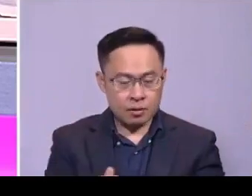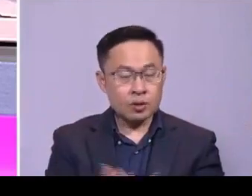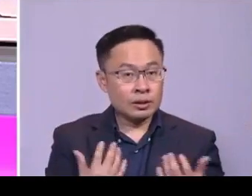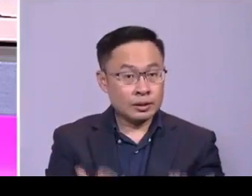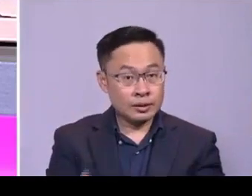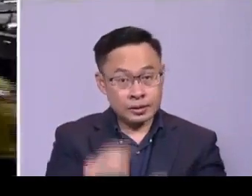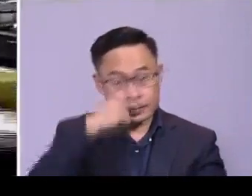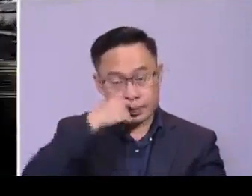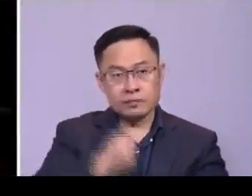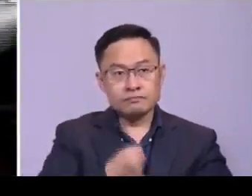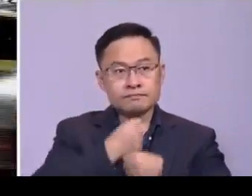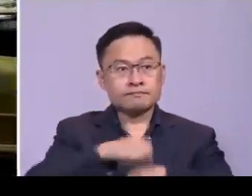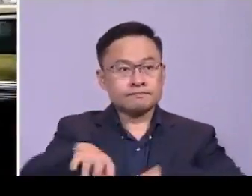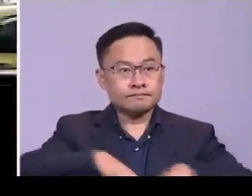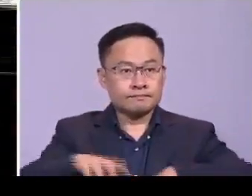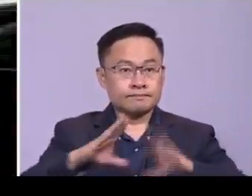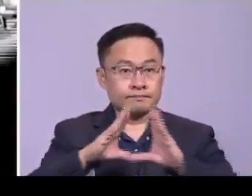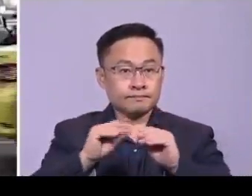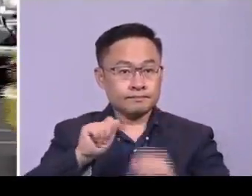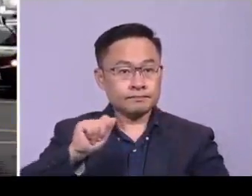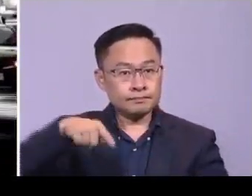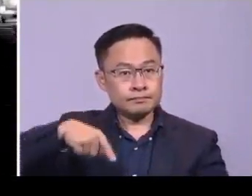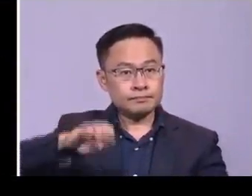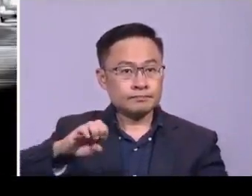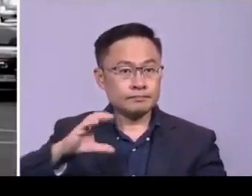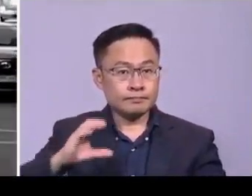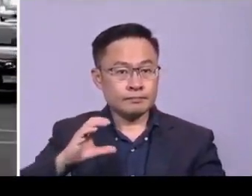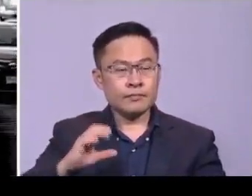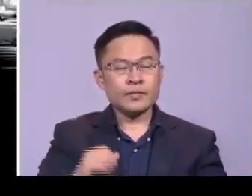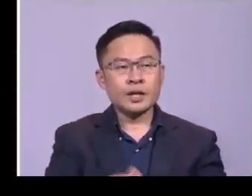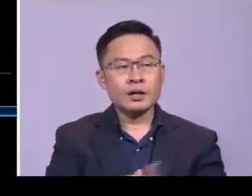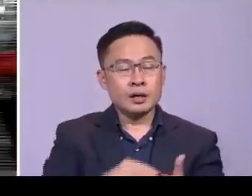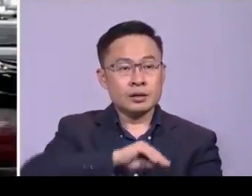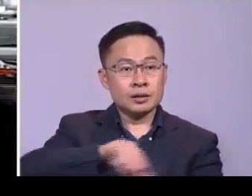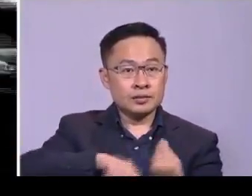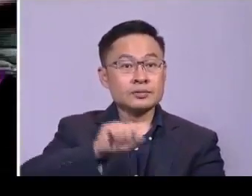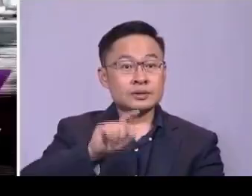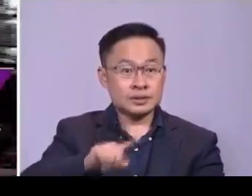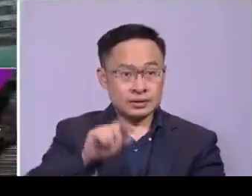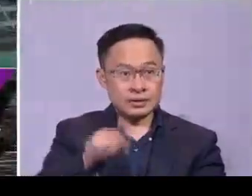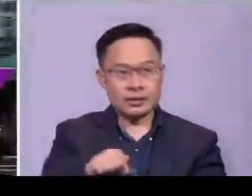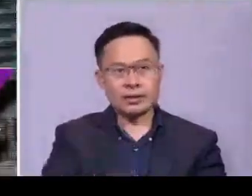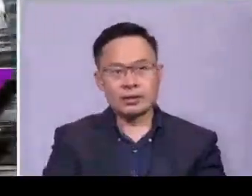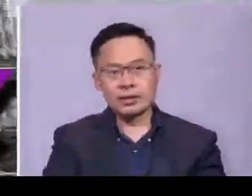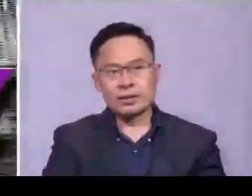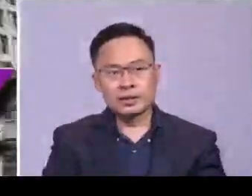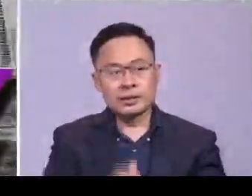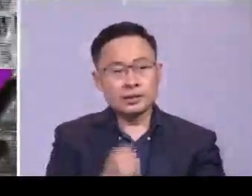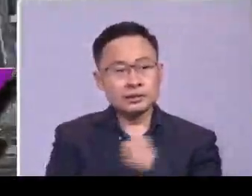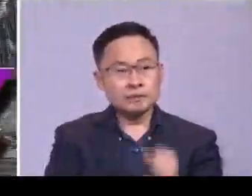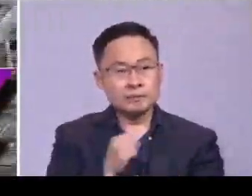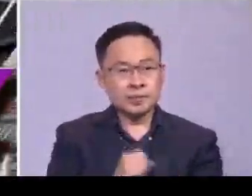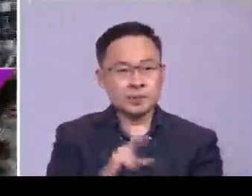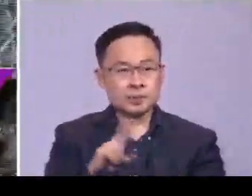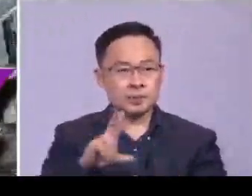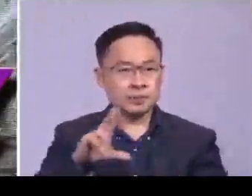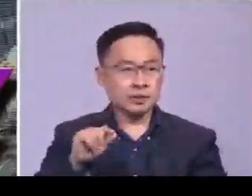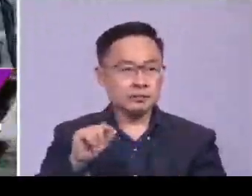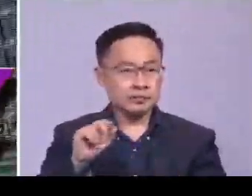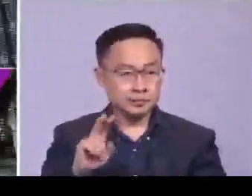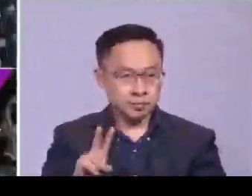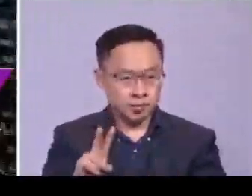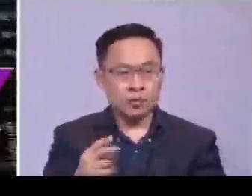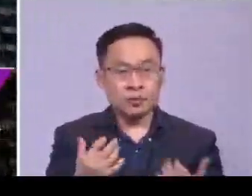โอกาสที่ไทยเป็นเจ้าภาพของการจัดประชุมความร่วมมือทางเศรษฐกิจในภูมิภาคเอเชียแปซิฟิกหรือ Apex2022ซึ่งเป็นการ